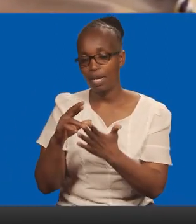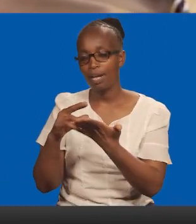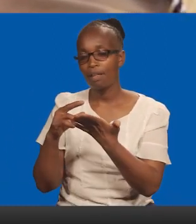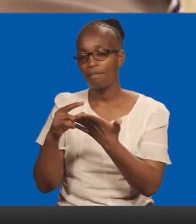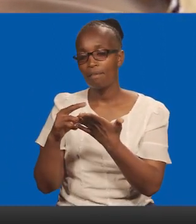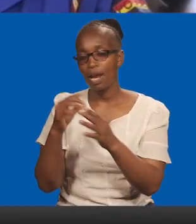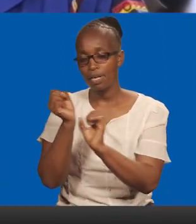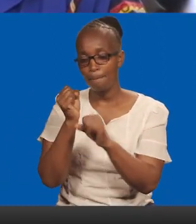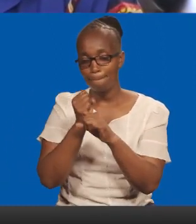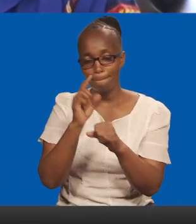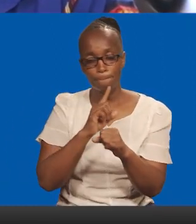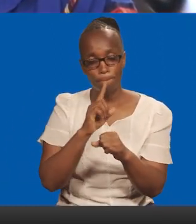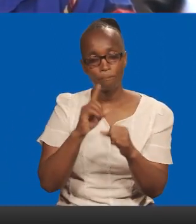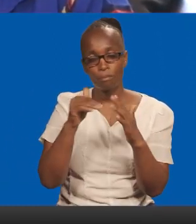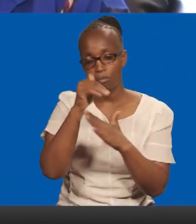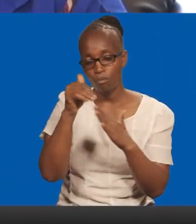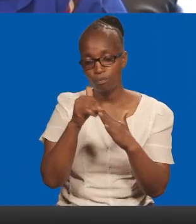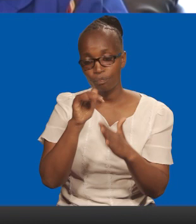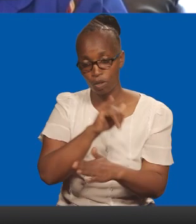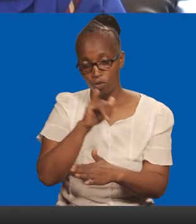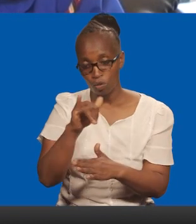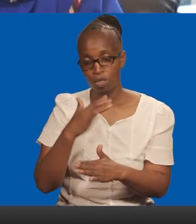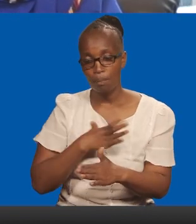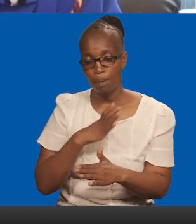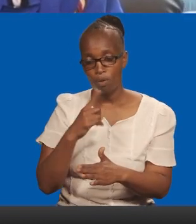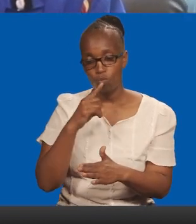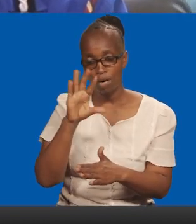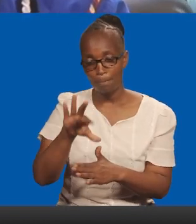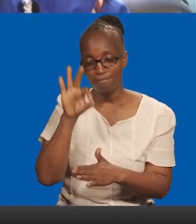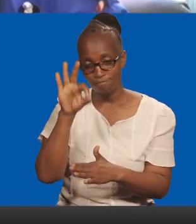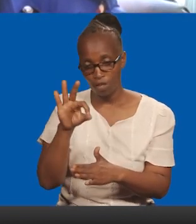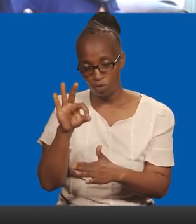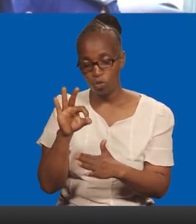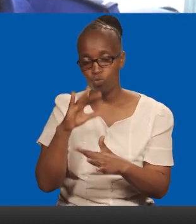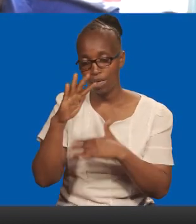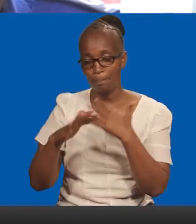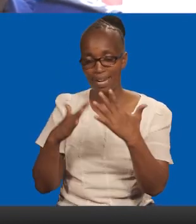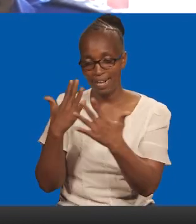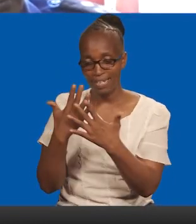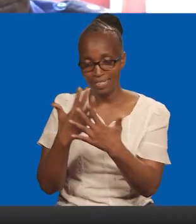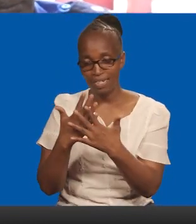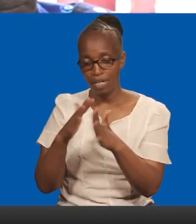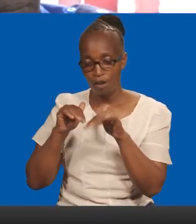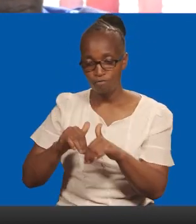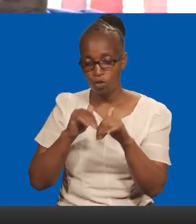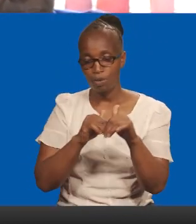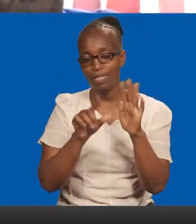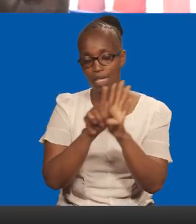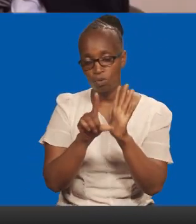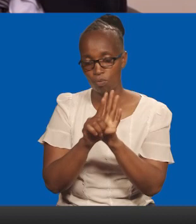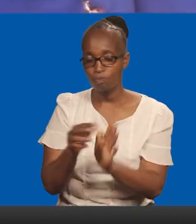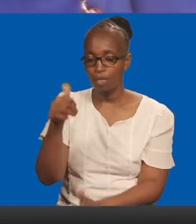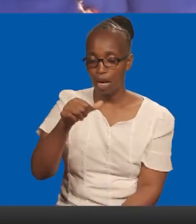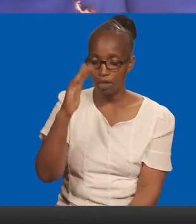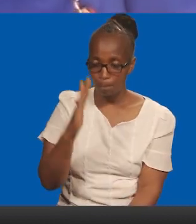yeyote atakayepatikana akivamia reli hiyo ya kisasa anakabiliwa kisheria. Any person